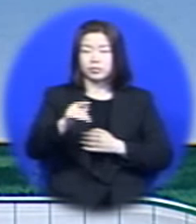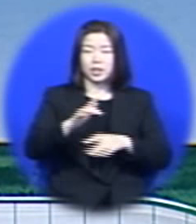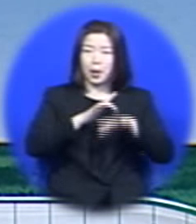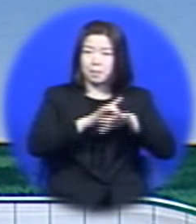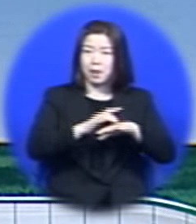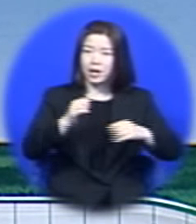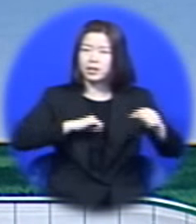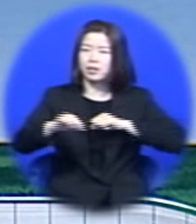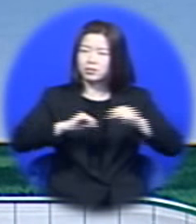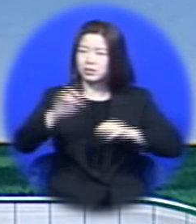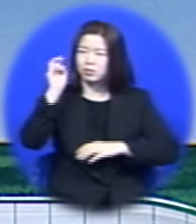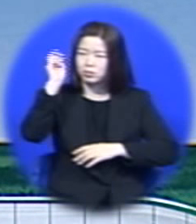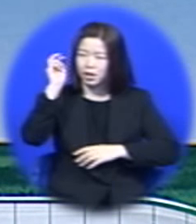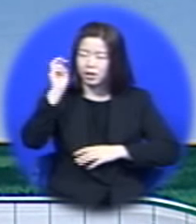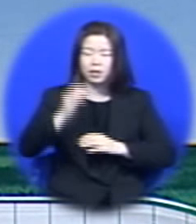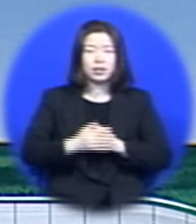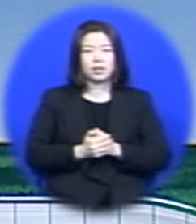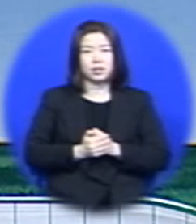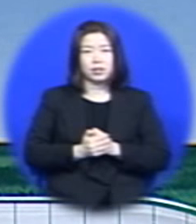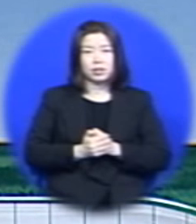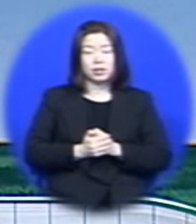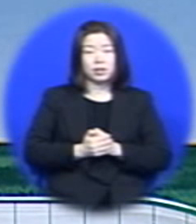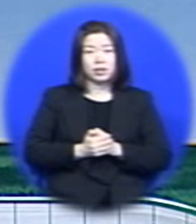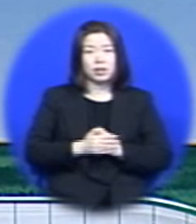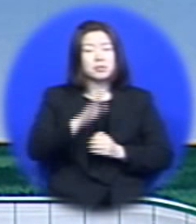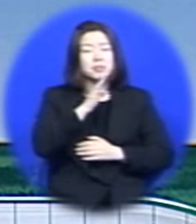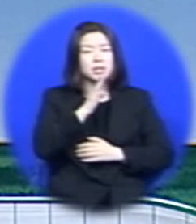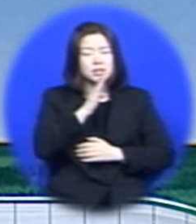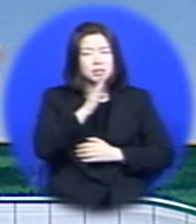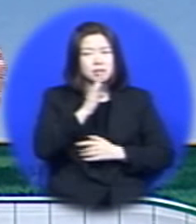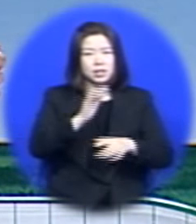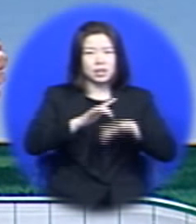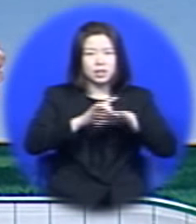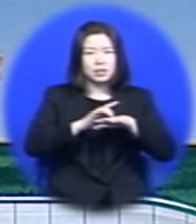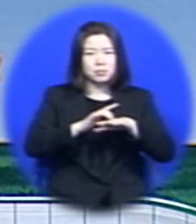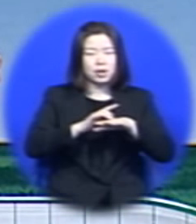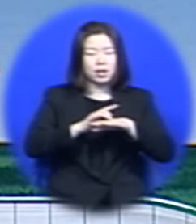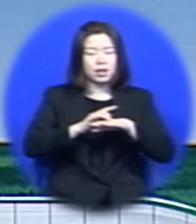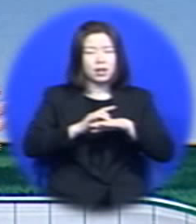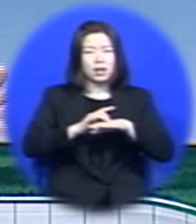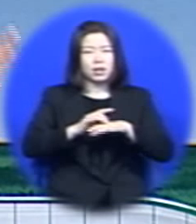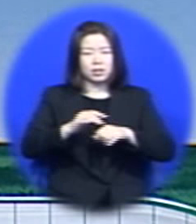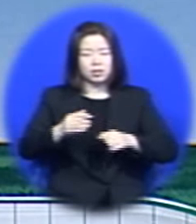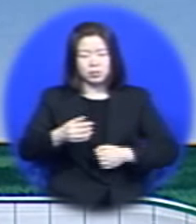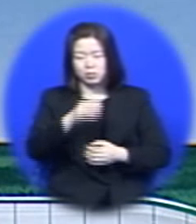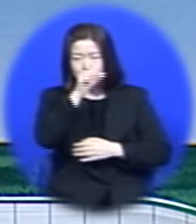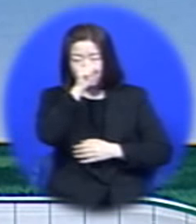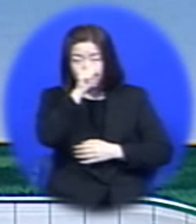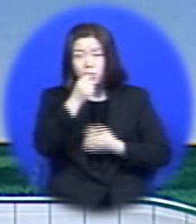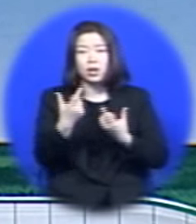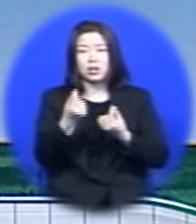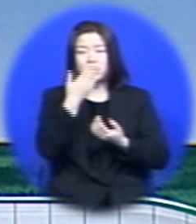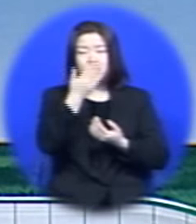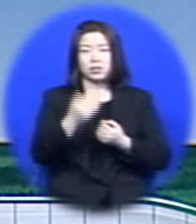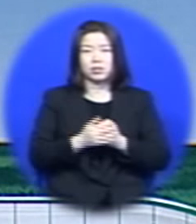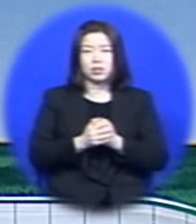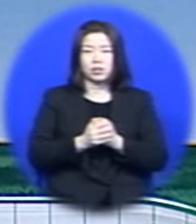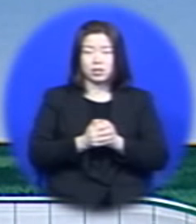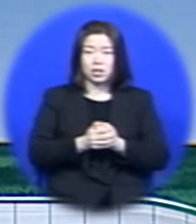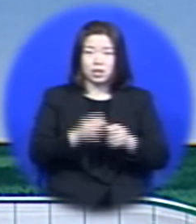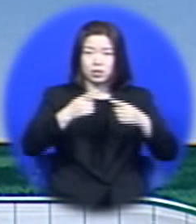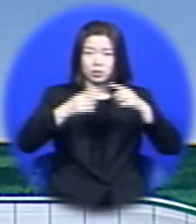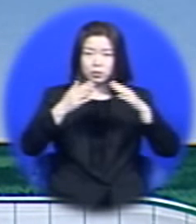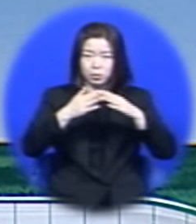마귀의 역사구나. 그렇지, 마귀가 열사할 수밖에 없지. 교회가 지금 하나가 되어서 교회가